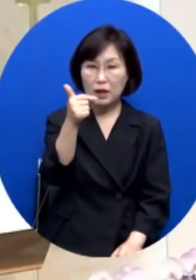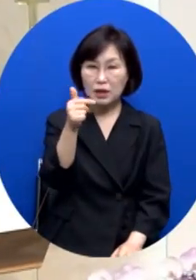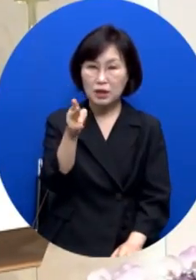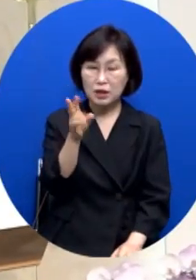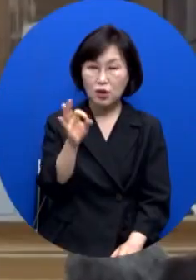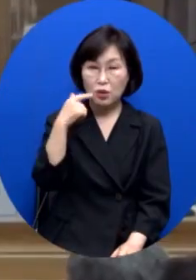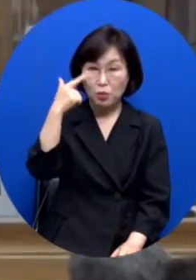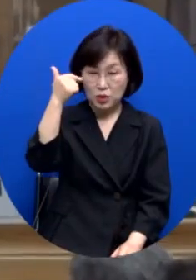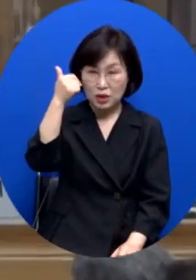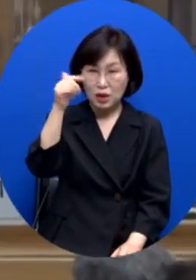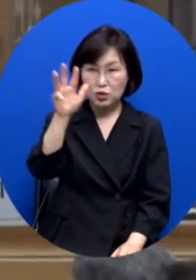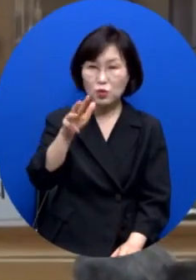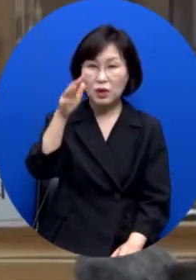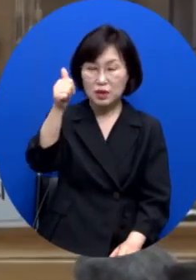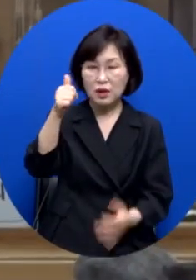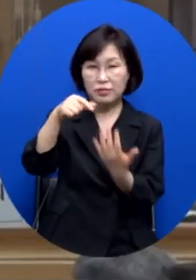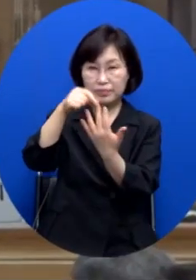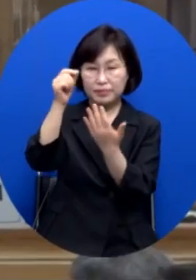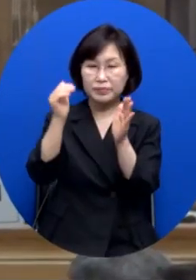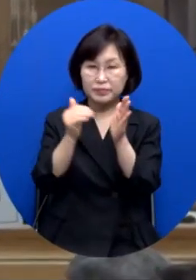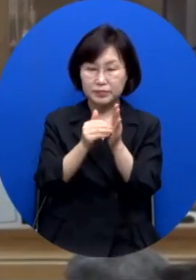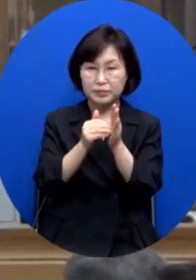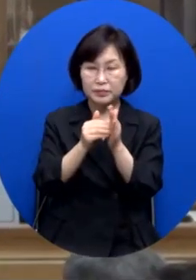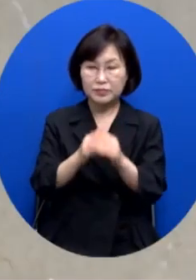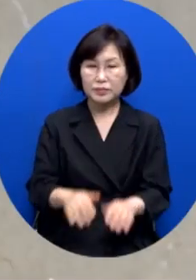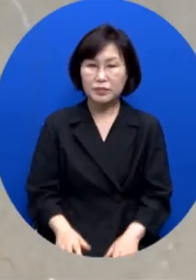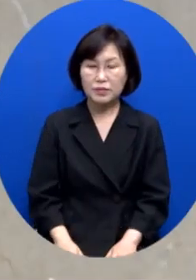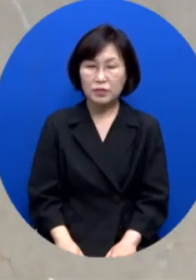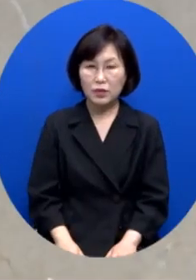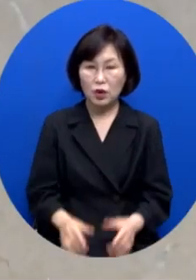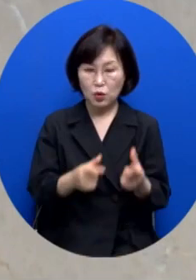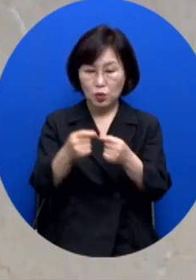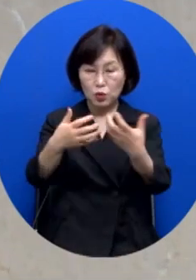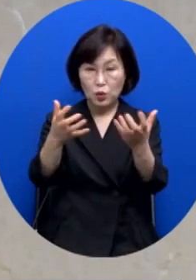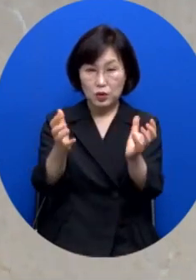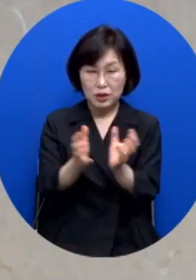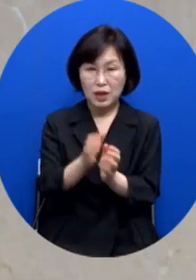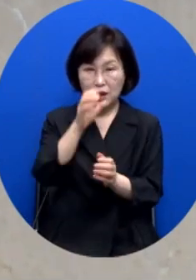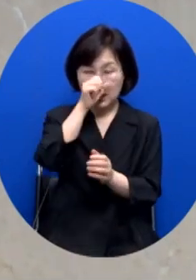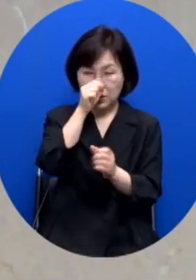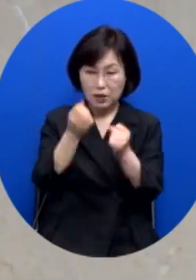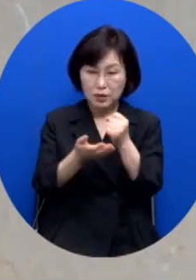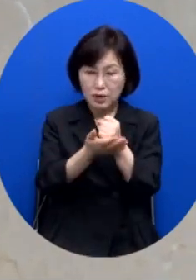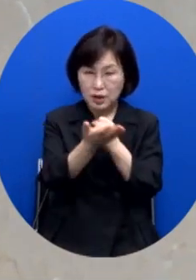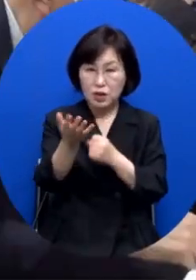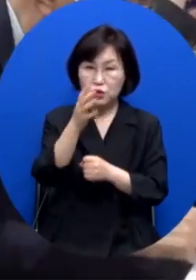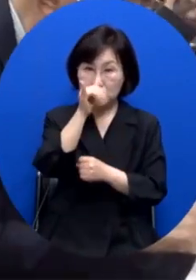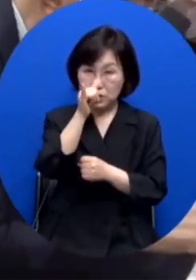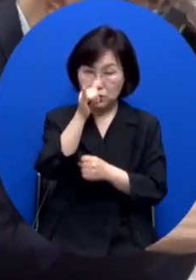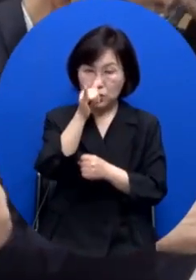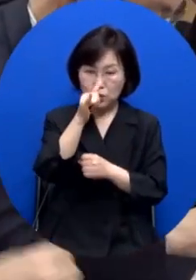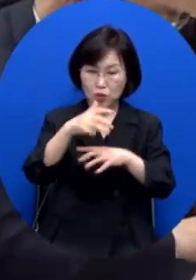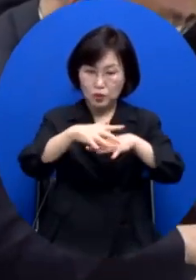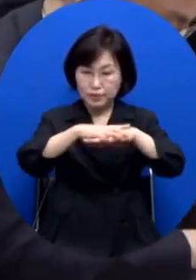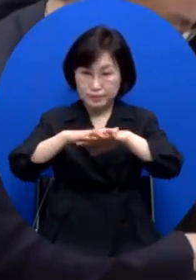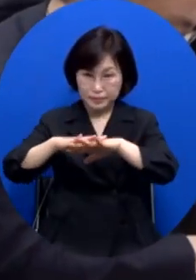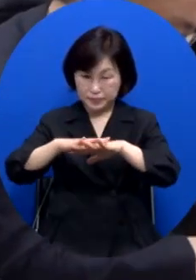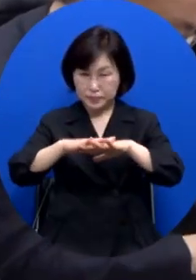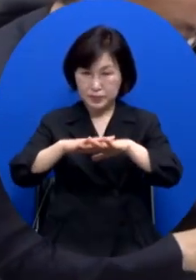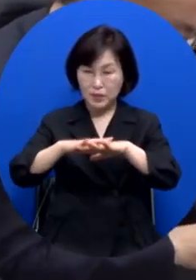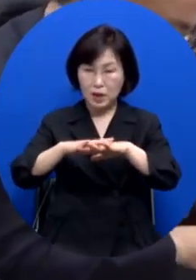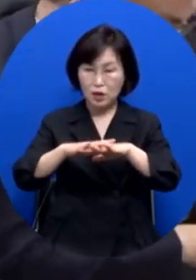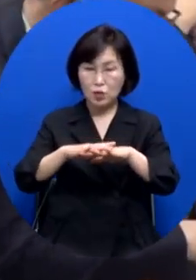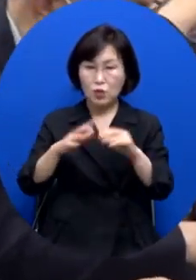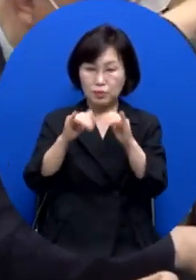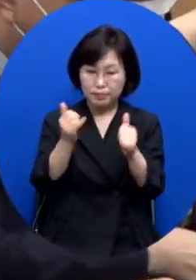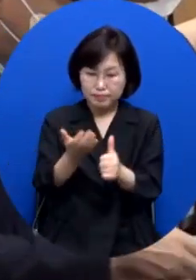선출했습니다. 김신임 총회장은 합신 공동체가 계속 선한 영향력을 끼칠 수 있도록 네트워크 강화와 인재